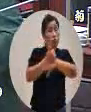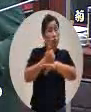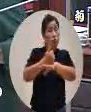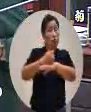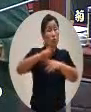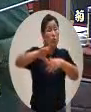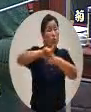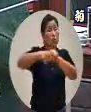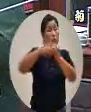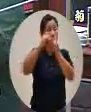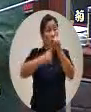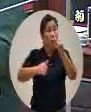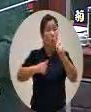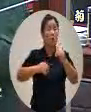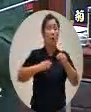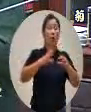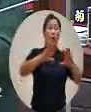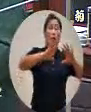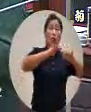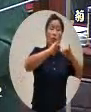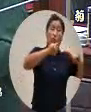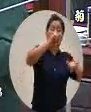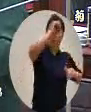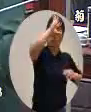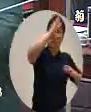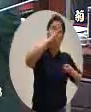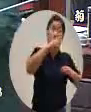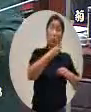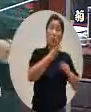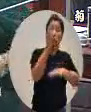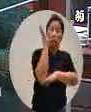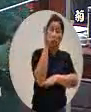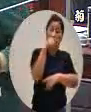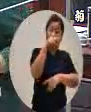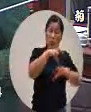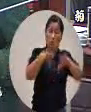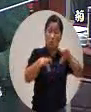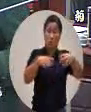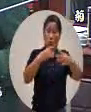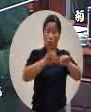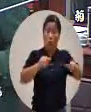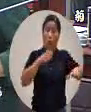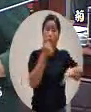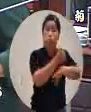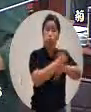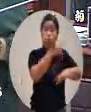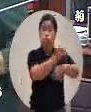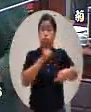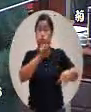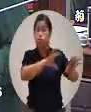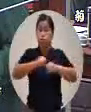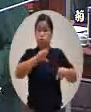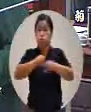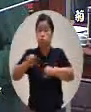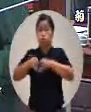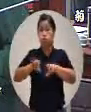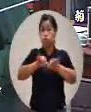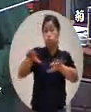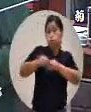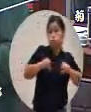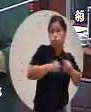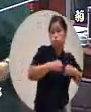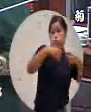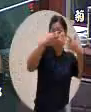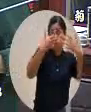包括國民黨政府跟台灣這個過程有些人就搶了很多土地搶了很多土地